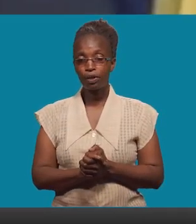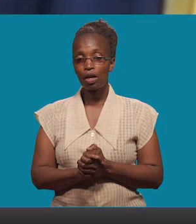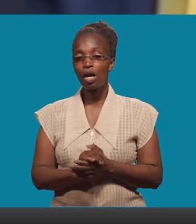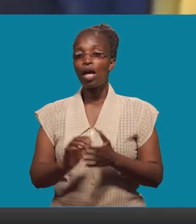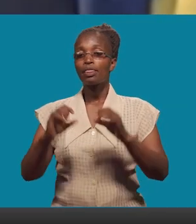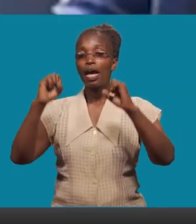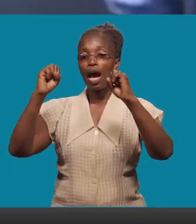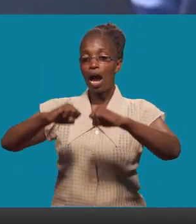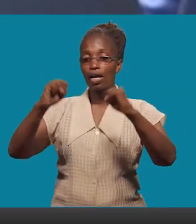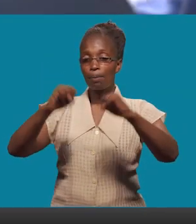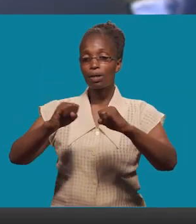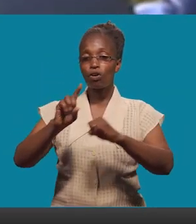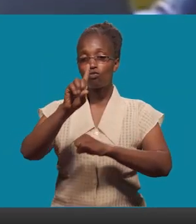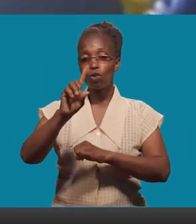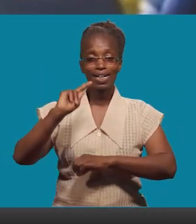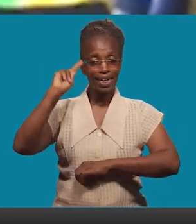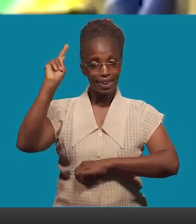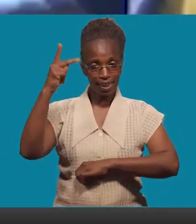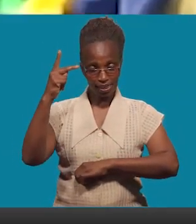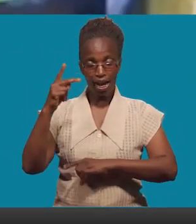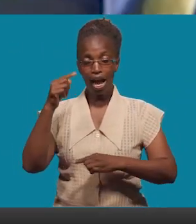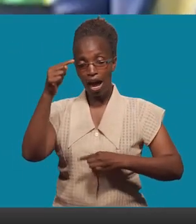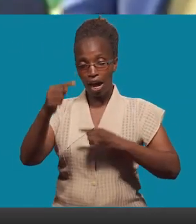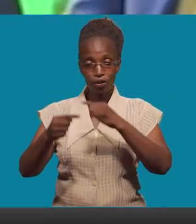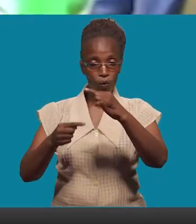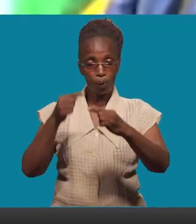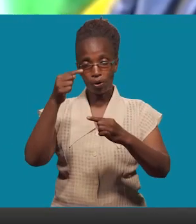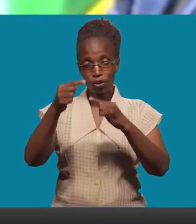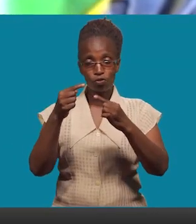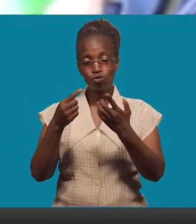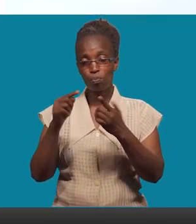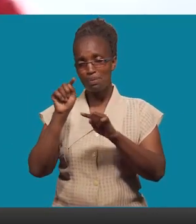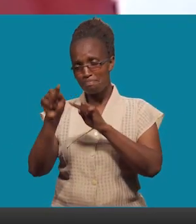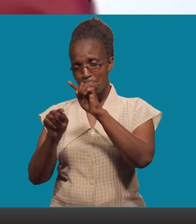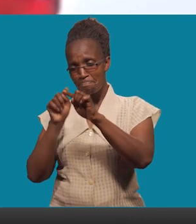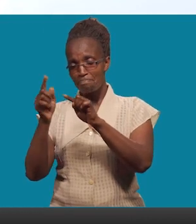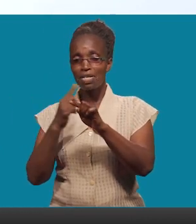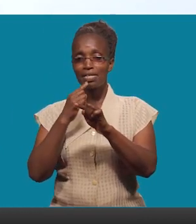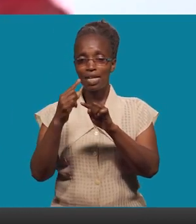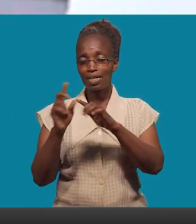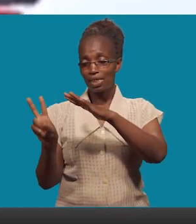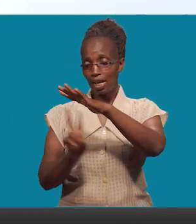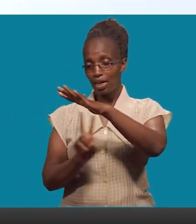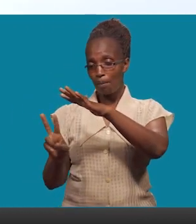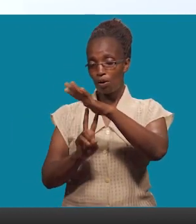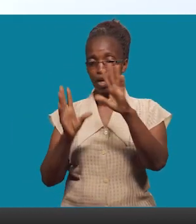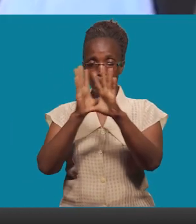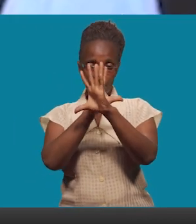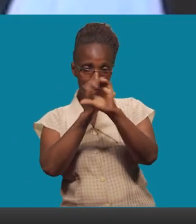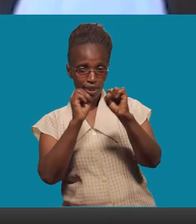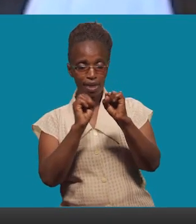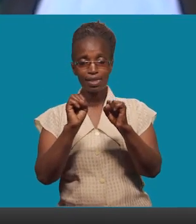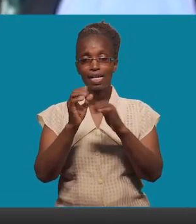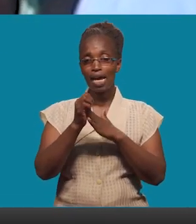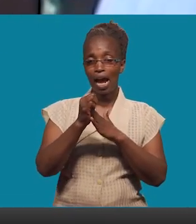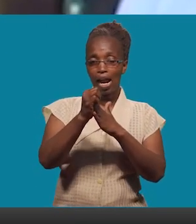Kwingineko, makubaliano ya muungano wa Kenya Kwanza yameendelea kukoselewa na viongozi hawa, wakimtaja naibu rais